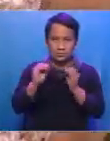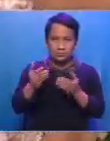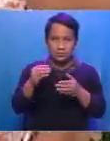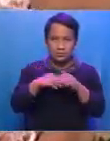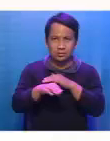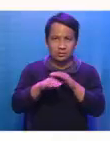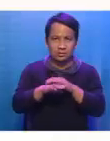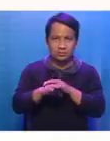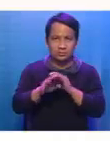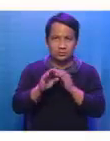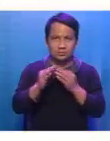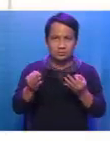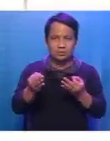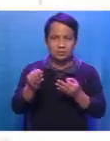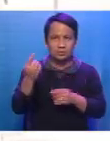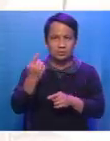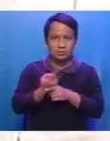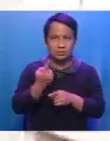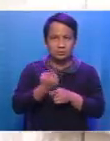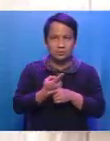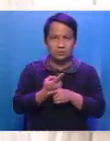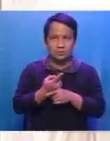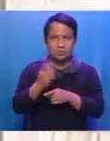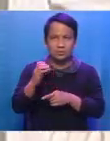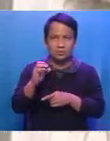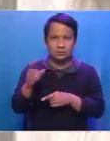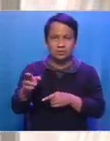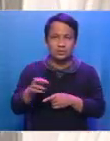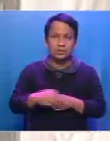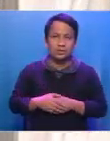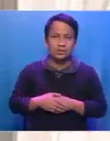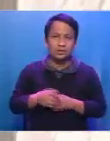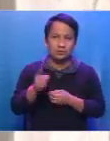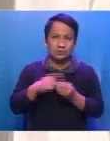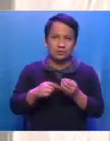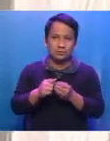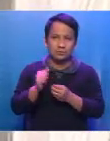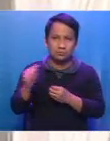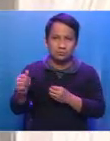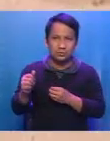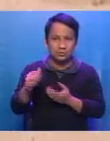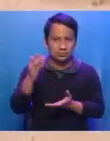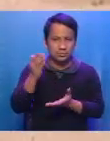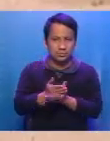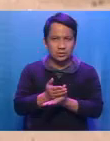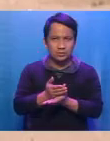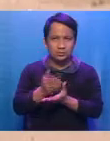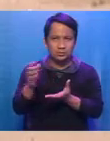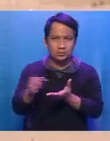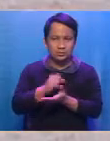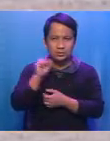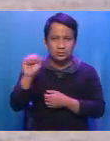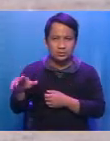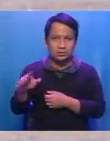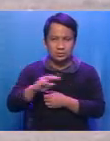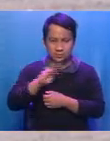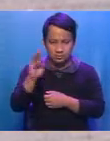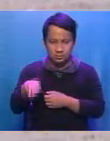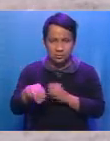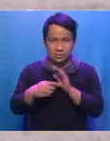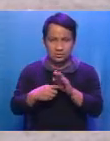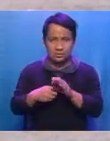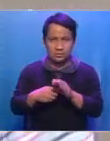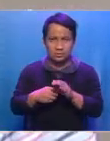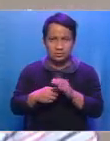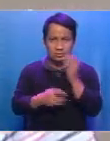akses sa ligtas at maayos sa sanitation services. Nais din ang proyekto na tuldukan ang pagtatapo ng dumi sa Manila Bay. Kung